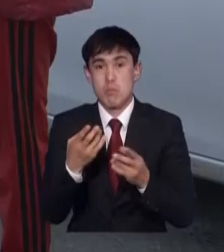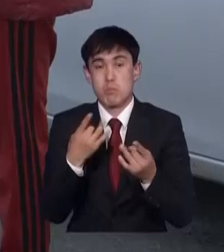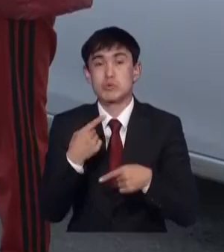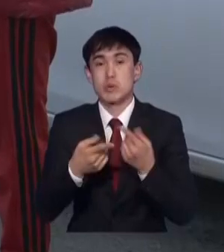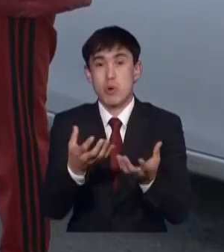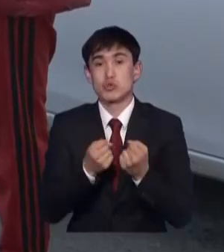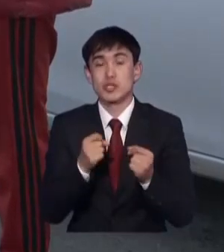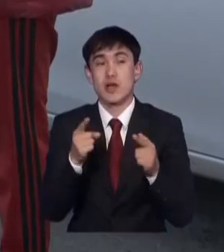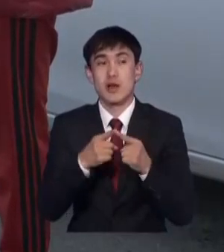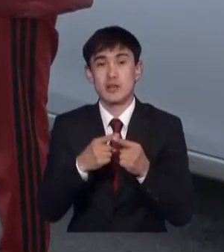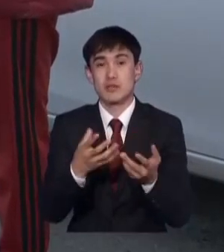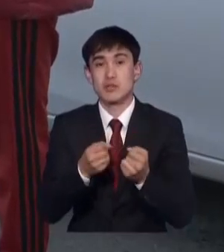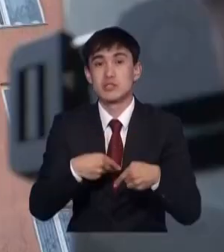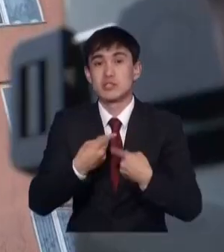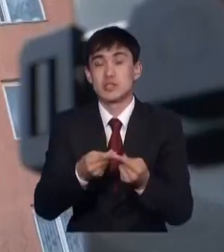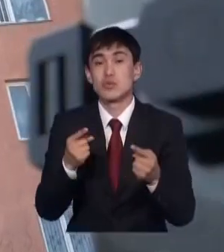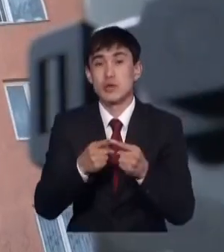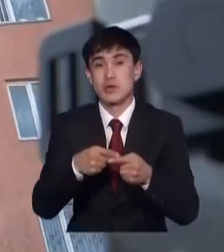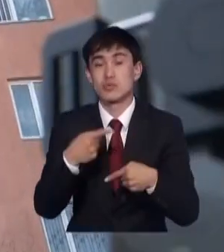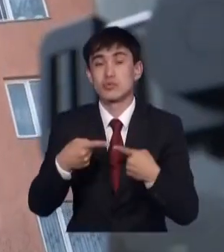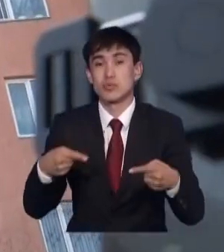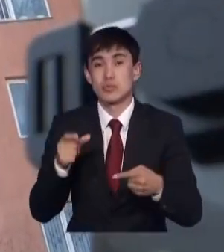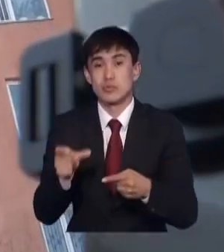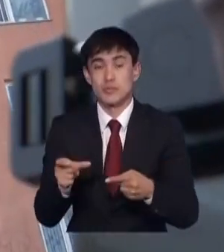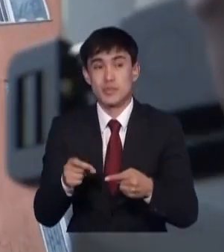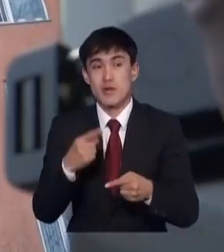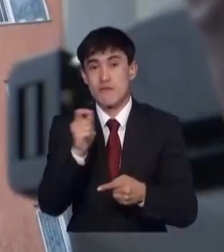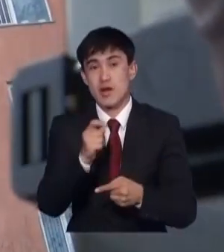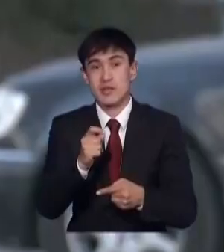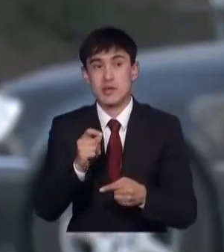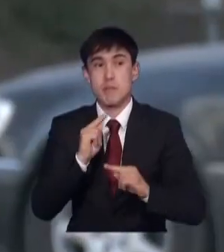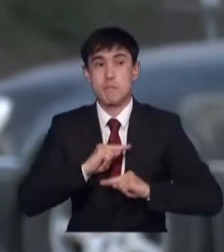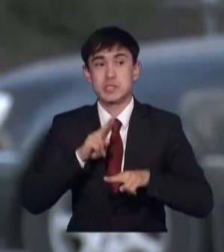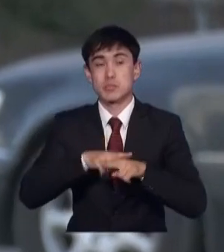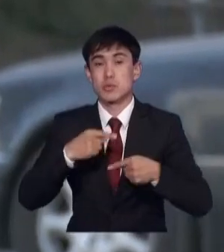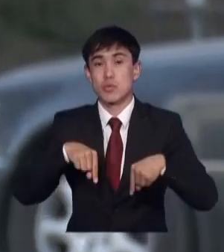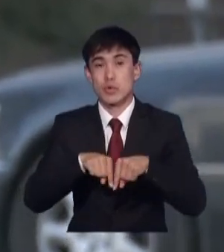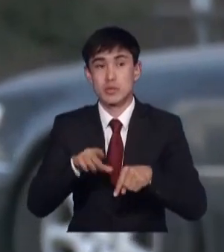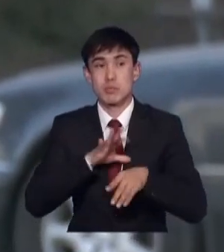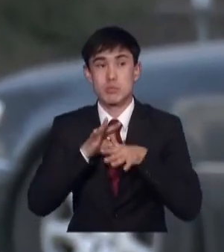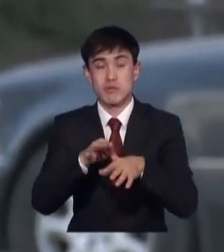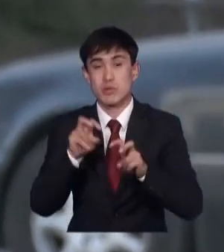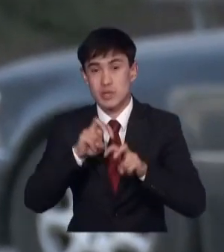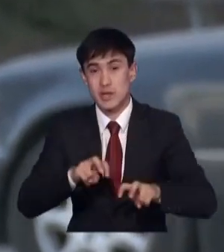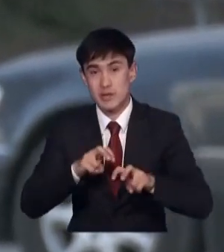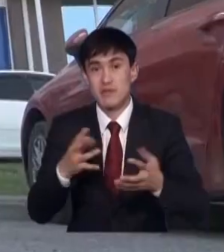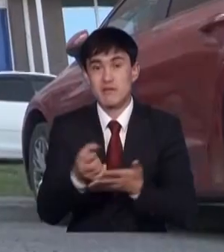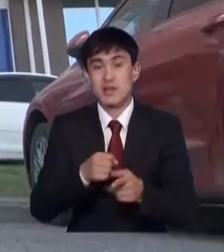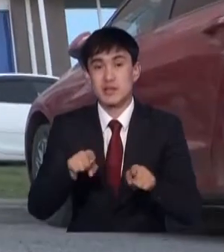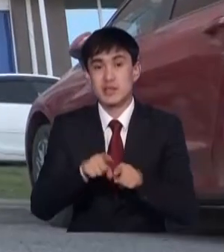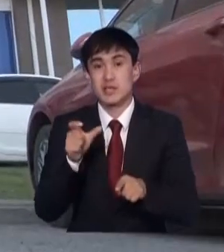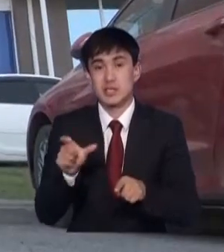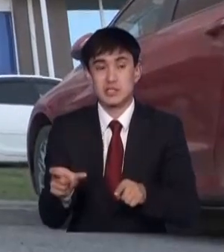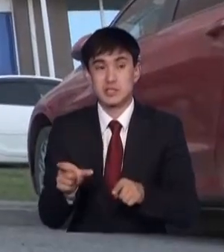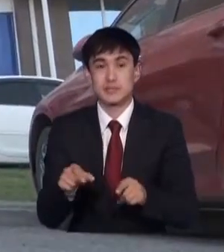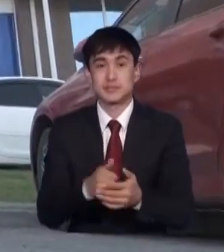получения жилья в аренду они сдают её в субаренду в минувшие выходные сотрудниками местных исполнительных органов был проведён рейд для выявления именно этих